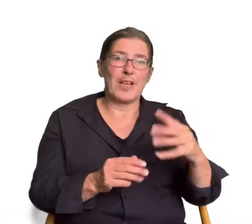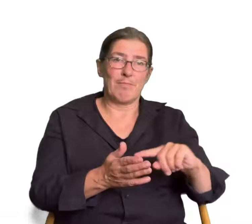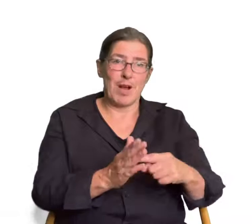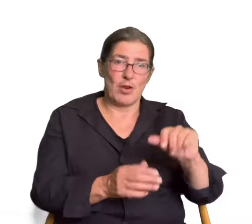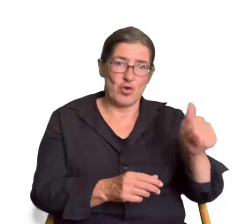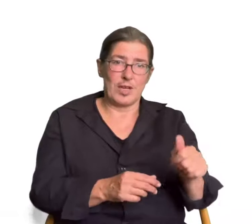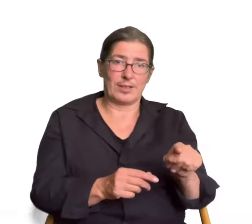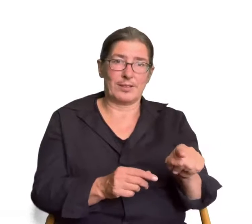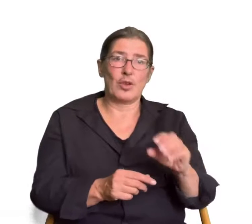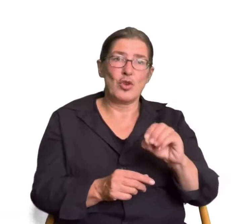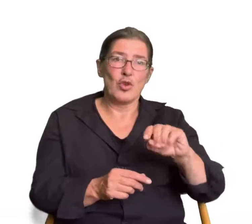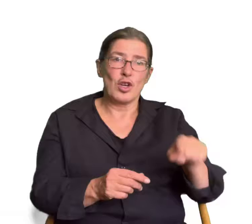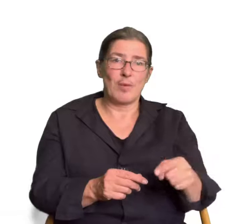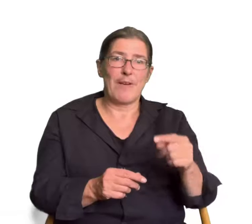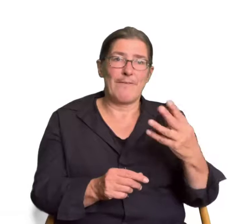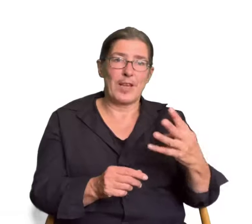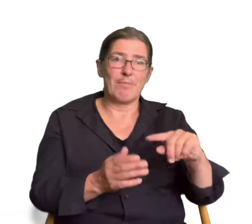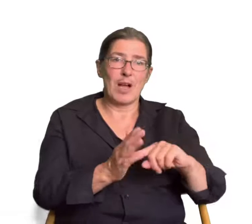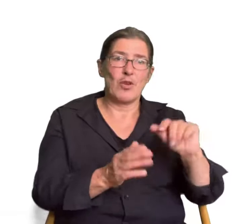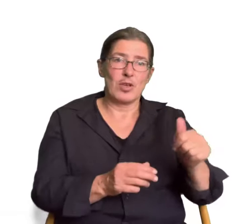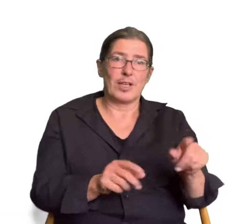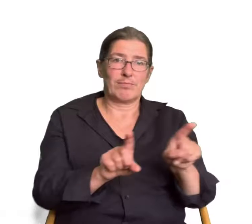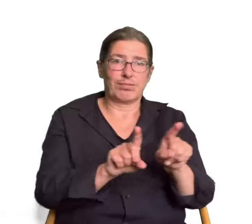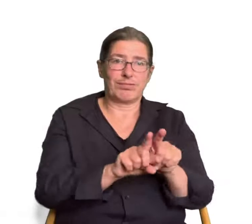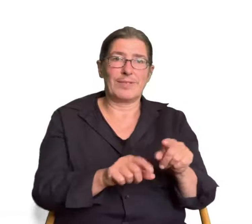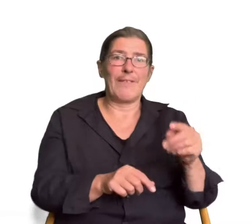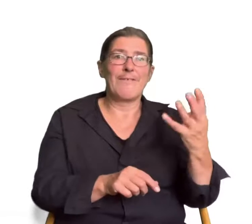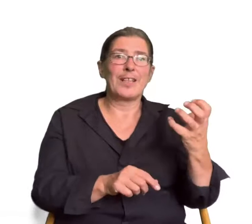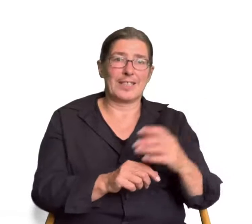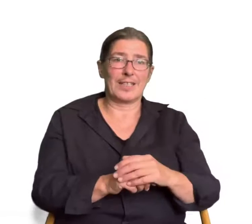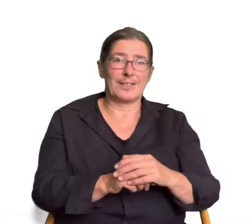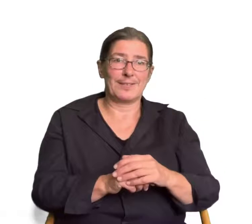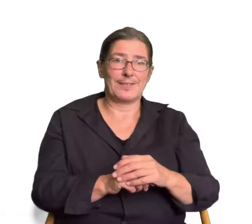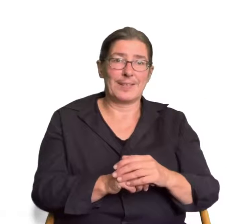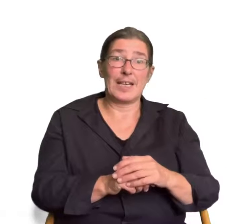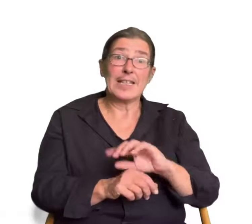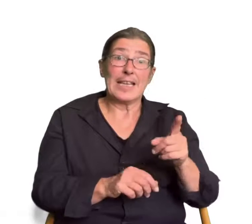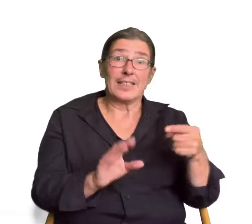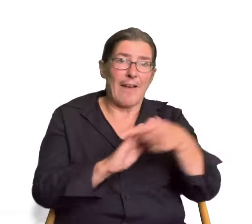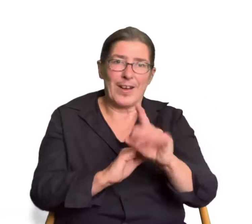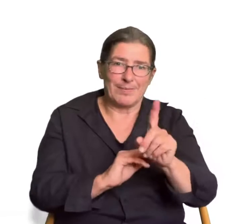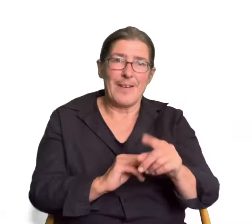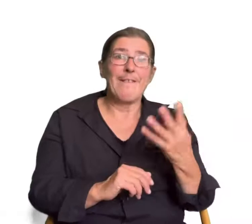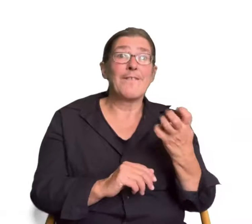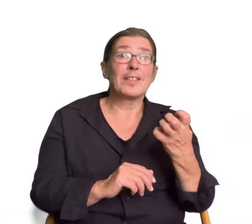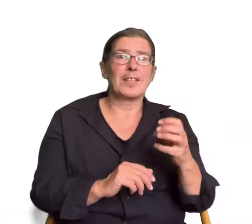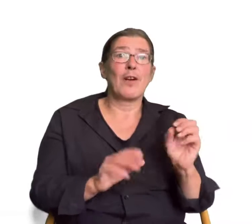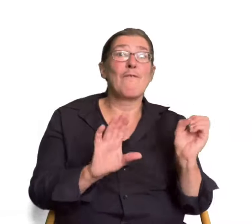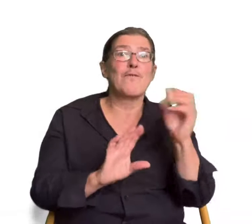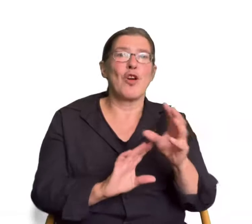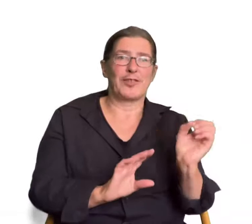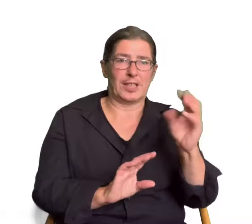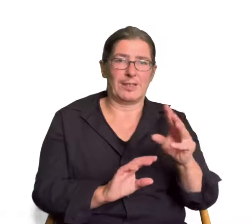100. Und 0,4 mal 100 ist 40. Und zwar nicht Treffer, sondern 40 Würfe.